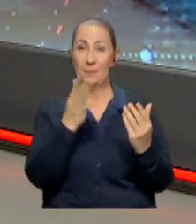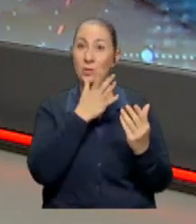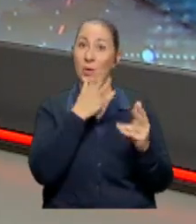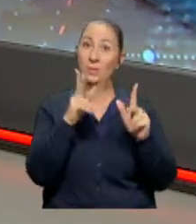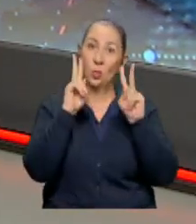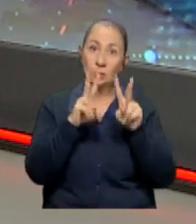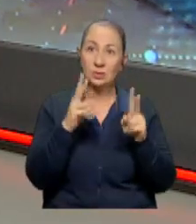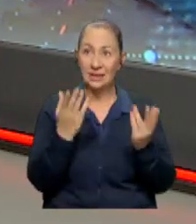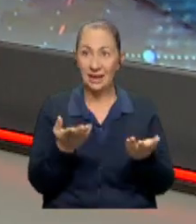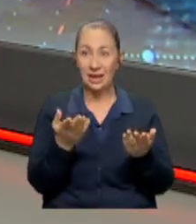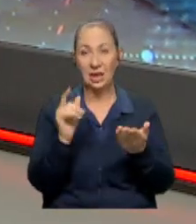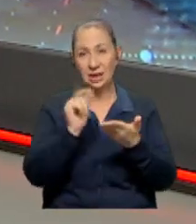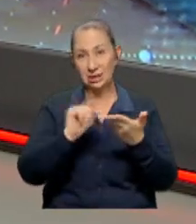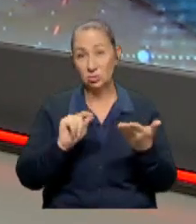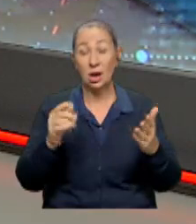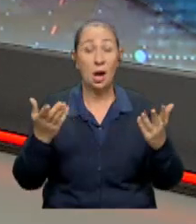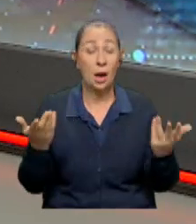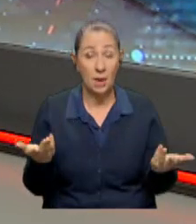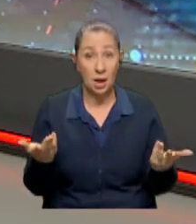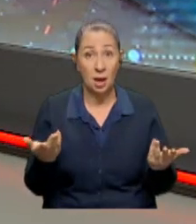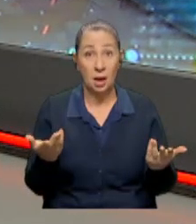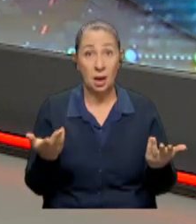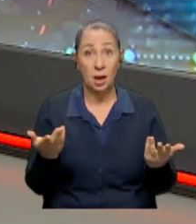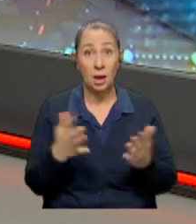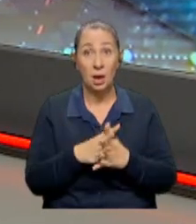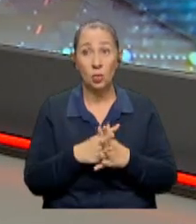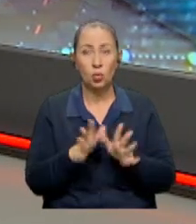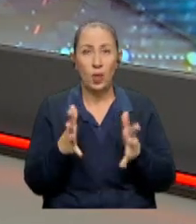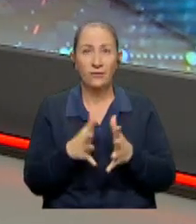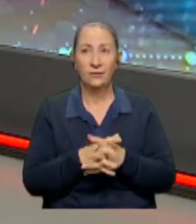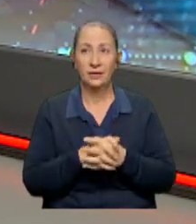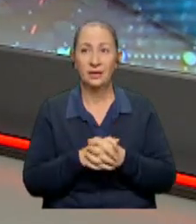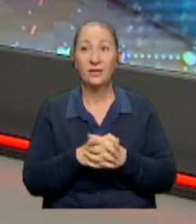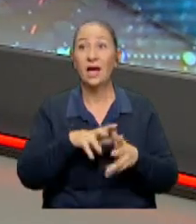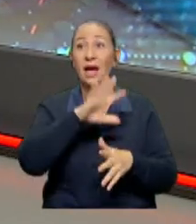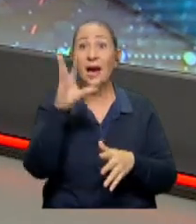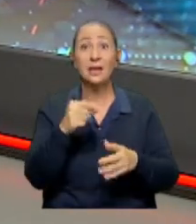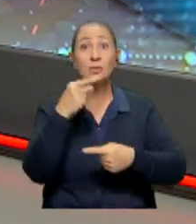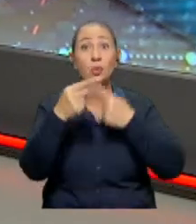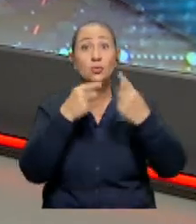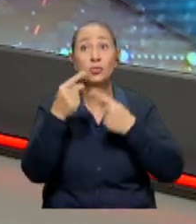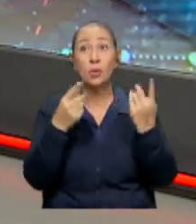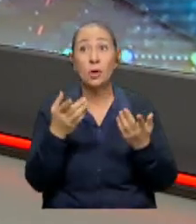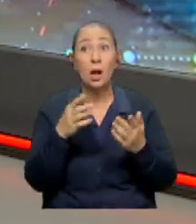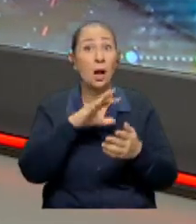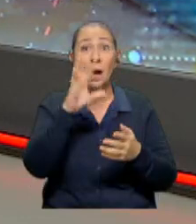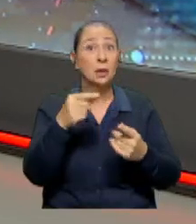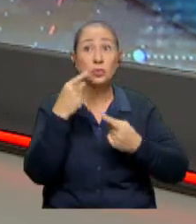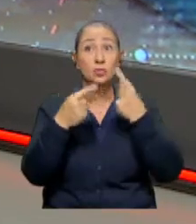diye yazılmış fakat tuhaf. Ve herkesin de dilinde.